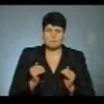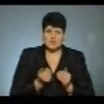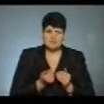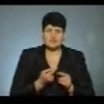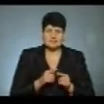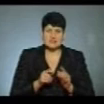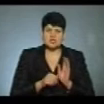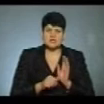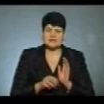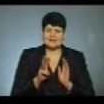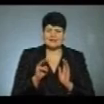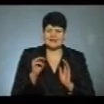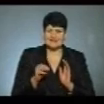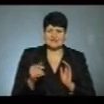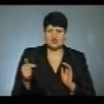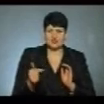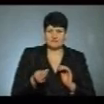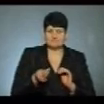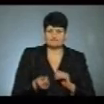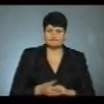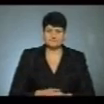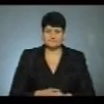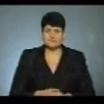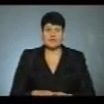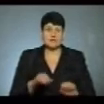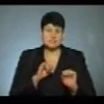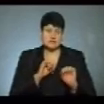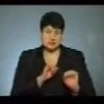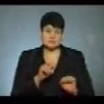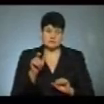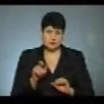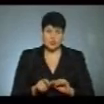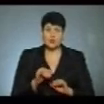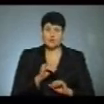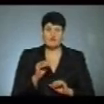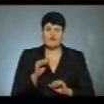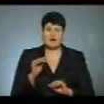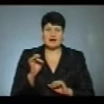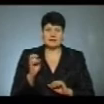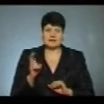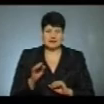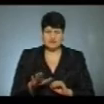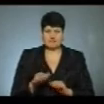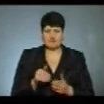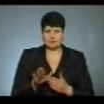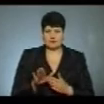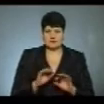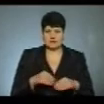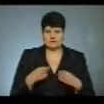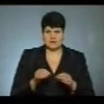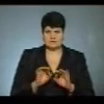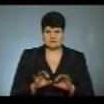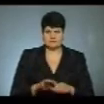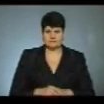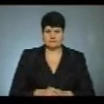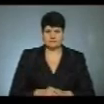становить 63 тисячі 60 гривень. Захисник підозрюваного Юрій Франків відмовився давати коментарі.